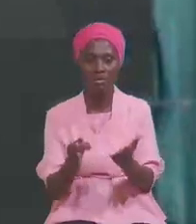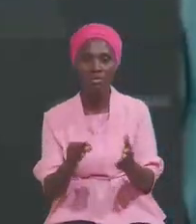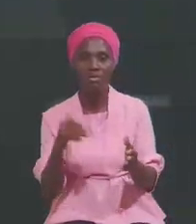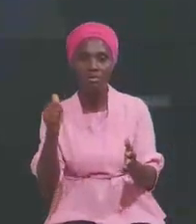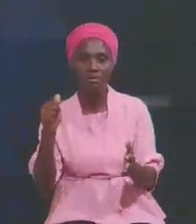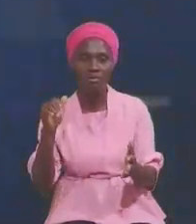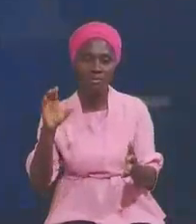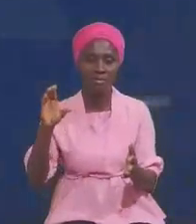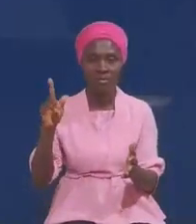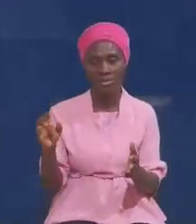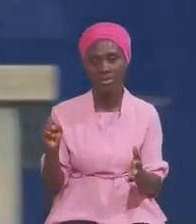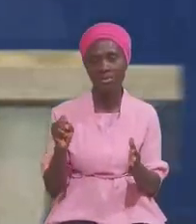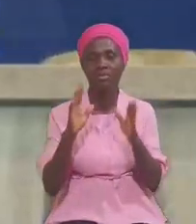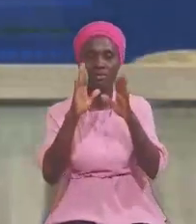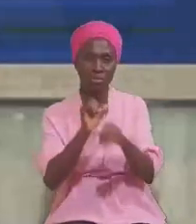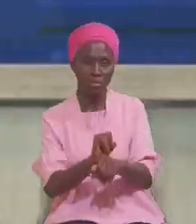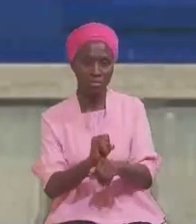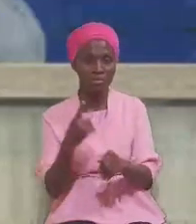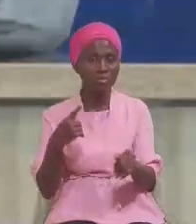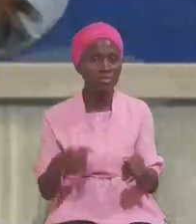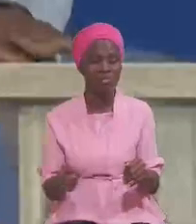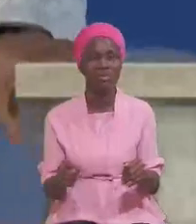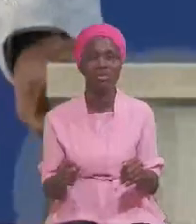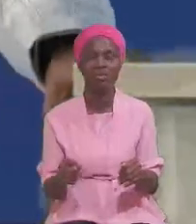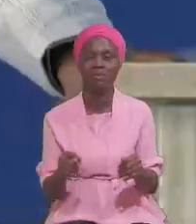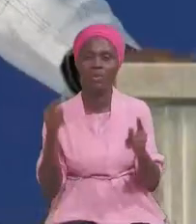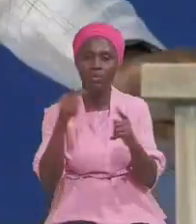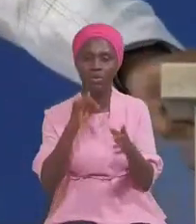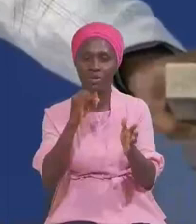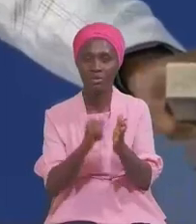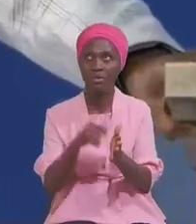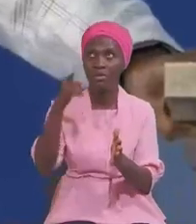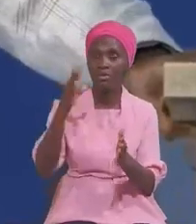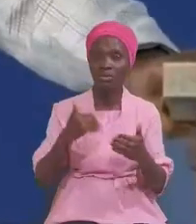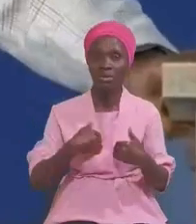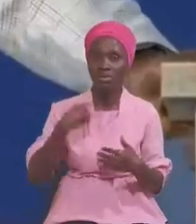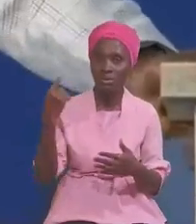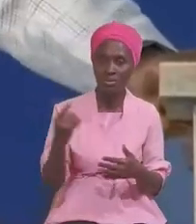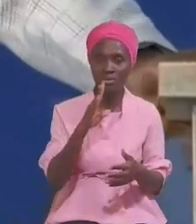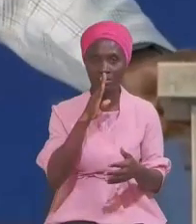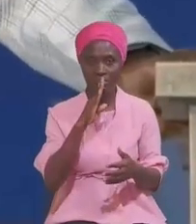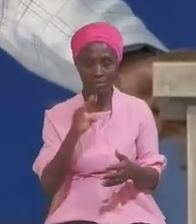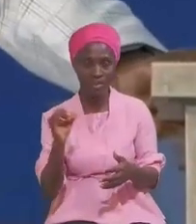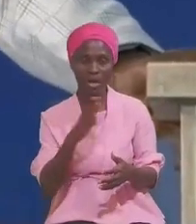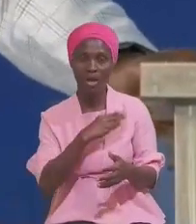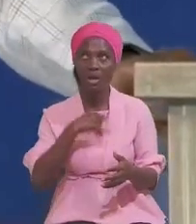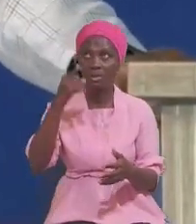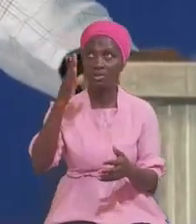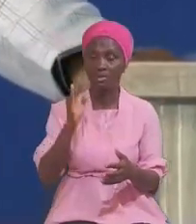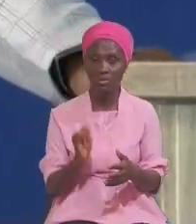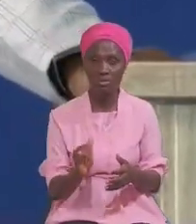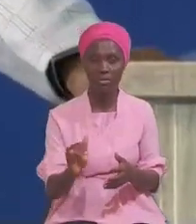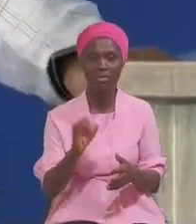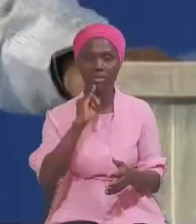dis, c'est que Dieu est toujours, Dieu a été toujours